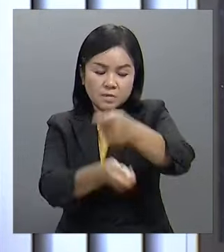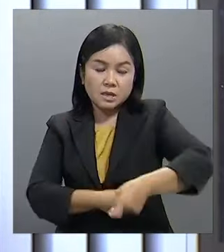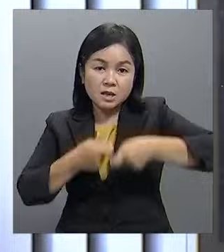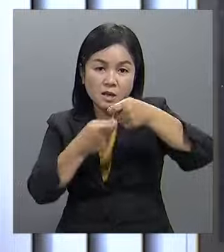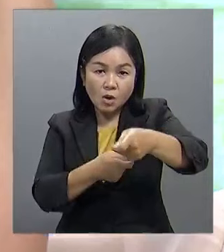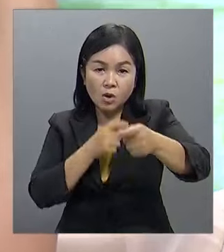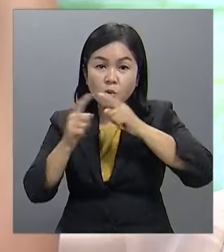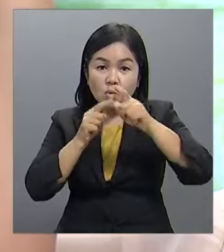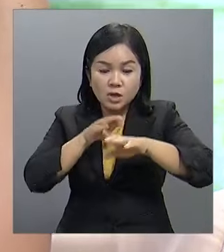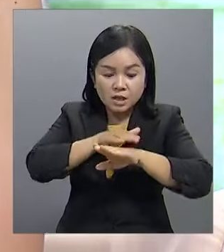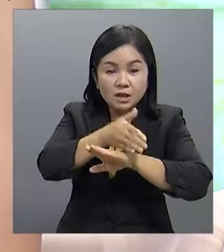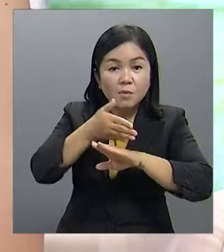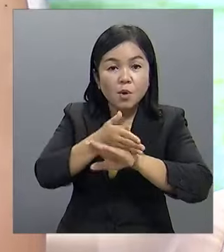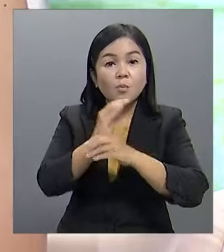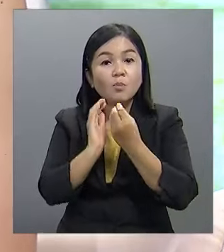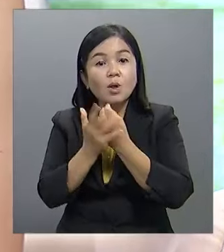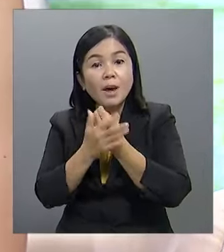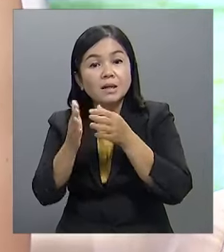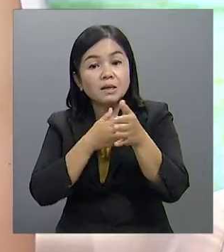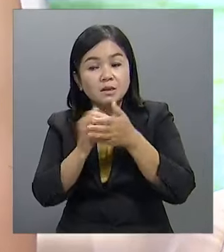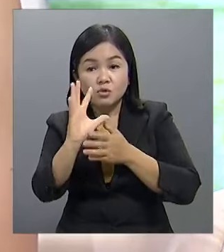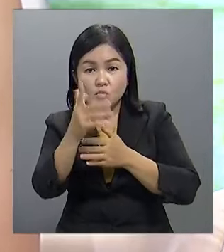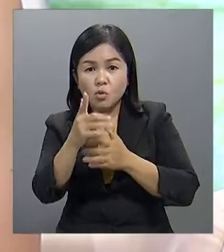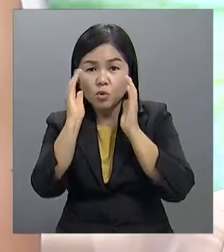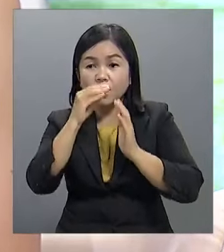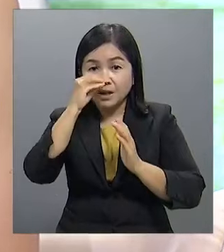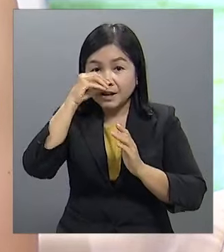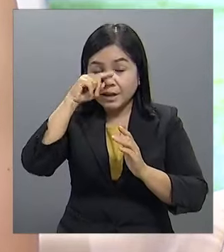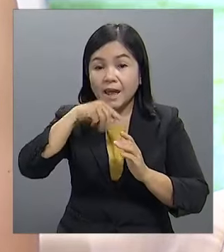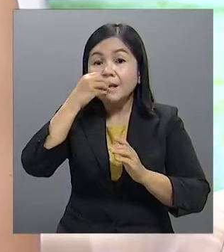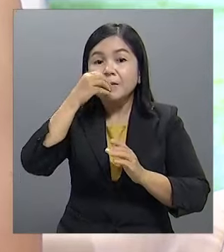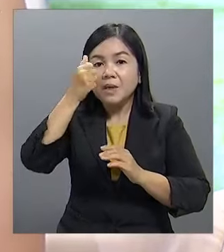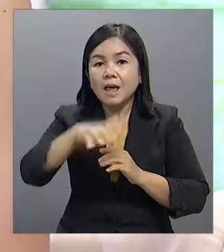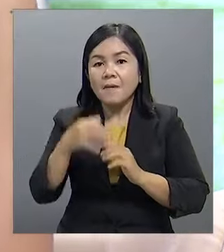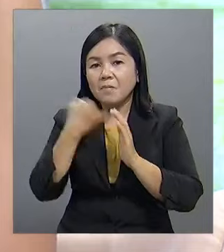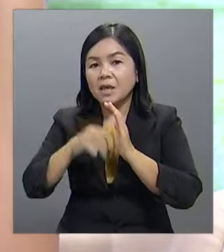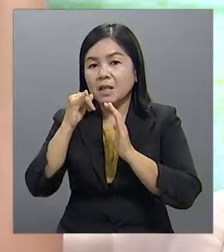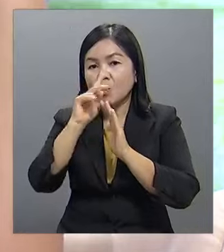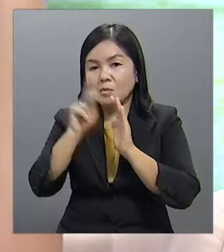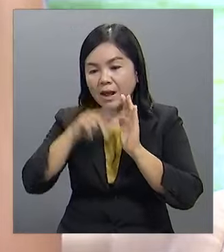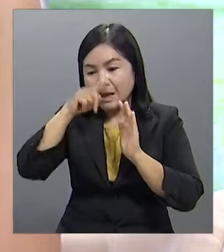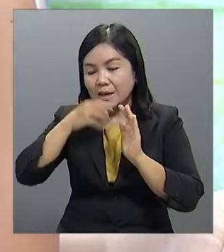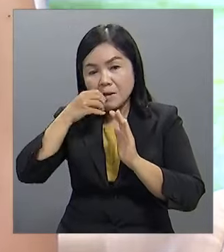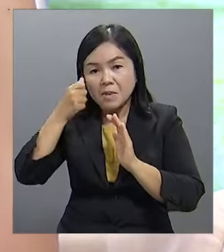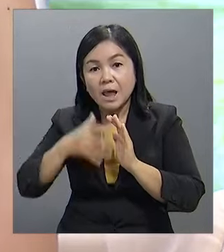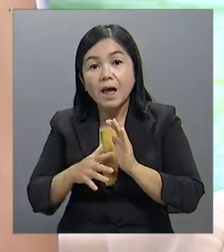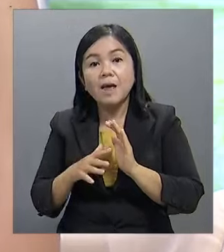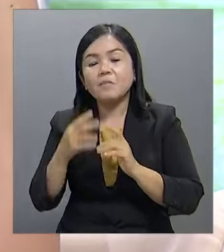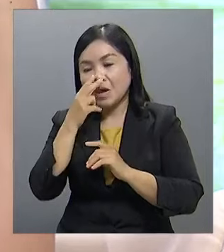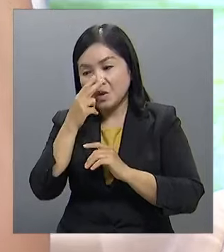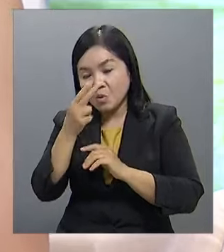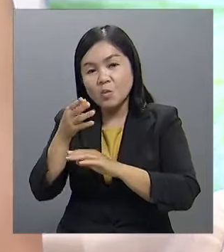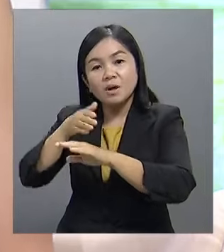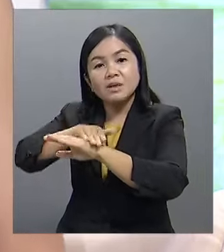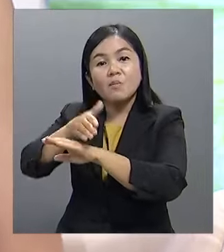ใช่สับปะรดสีชมพูคนไทยกินไม่ได้ผิดกฎหมายนะคะถ้ากินในประเทศ กินอะไรดี นะคะพาไปดูสับปะรดดินภูเขาไฟ